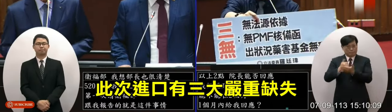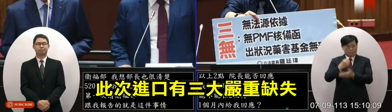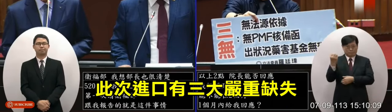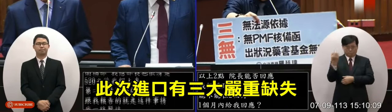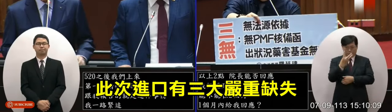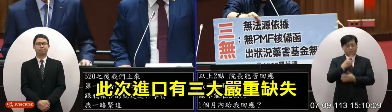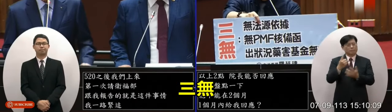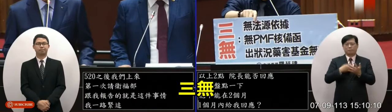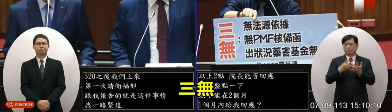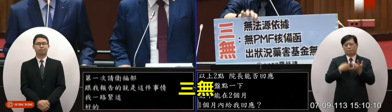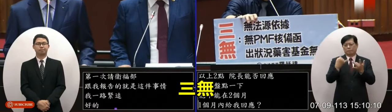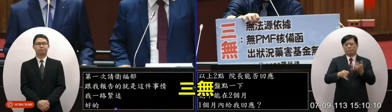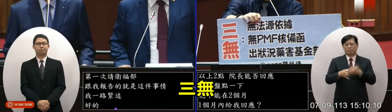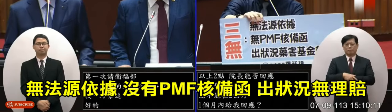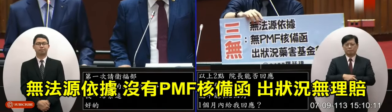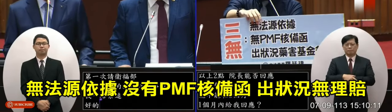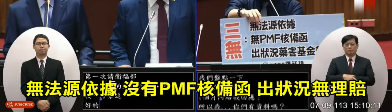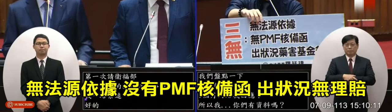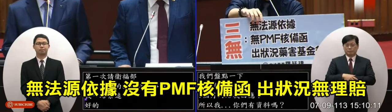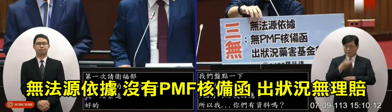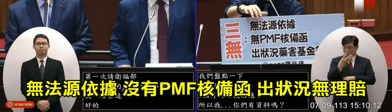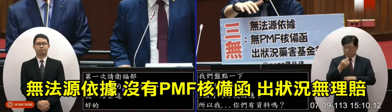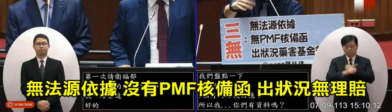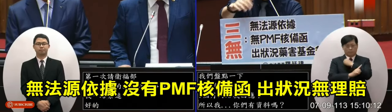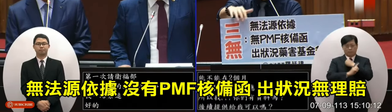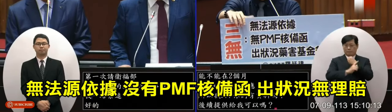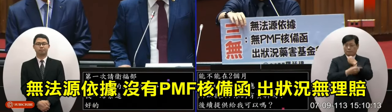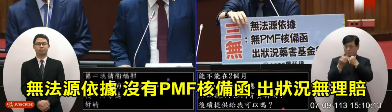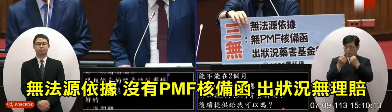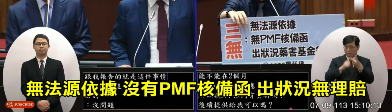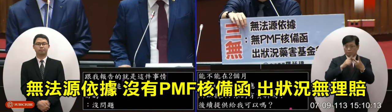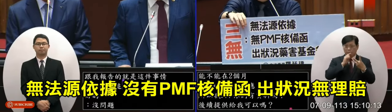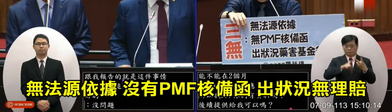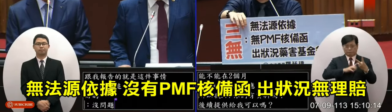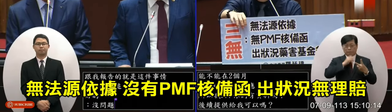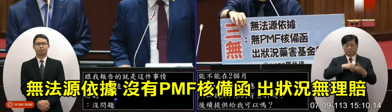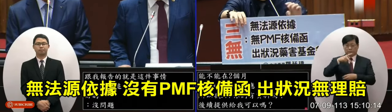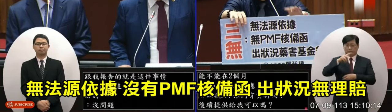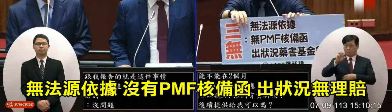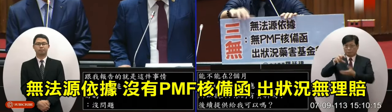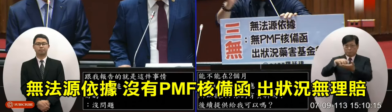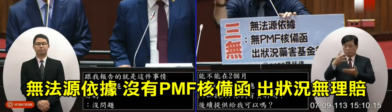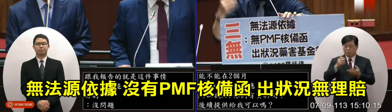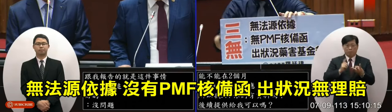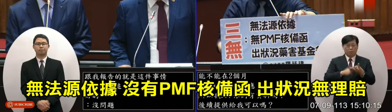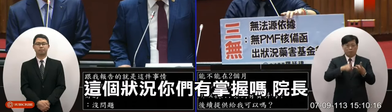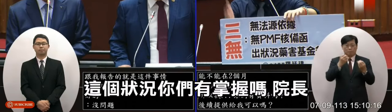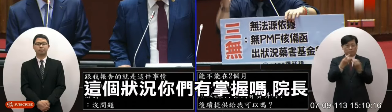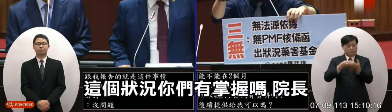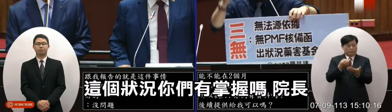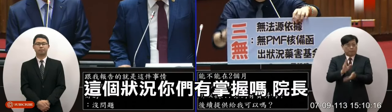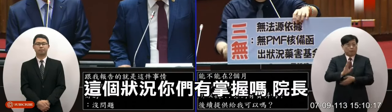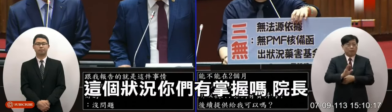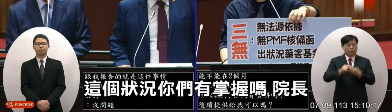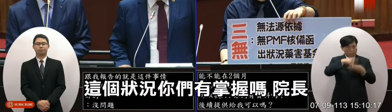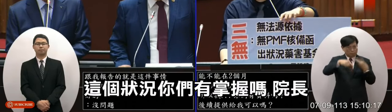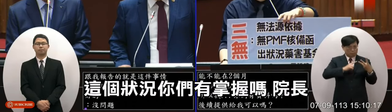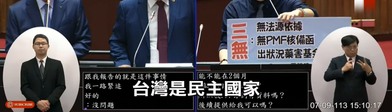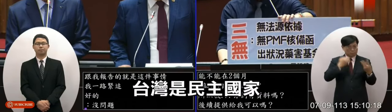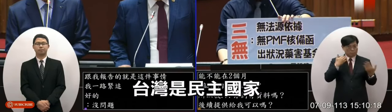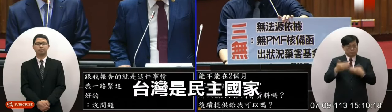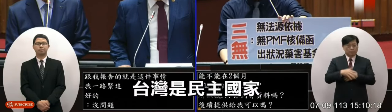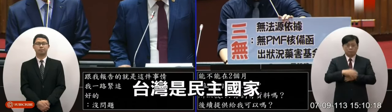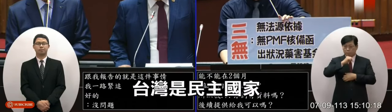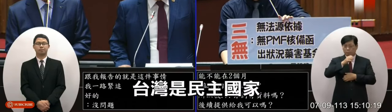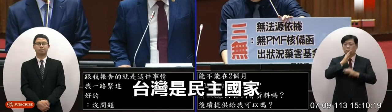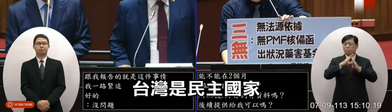大严重的一个缺失啊，无法源依据，没有 PNF 的核备函，还有出状况无理赔，这状况你没有掌握吗？院长，